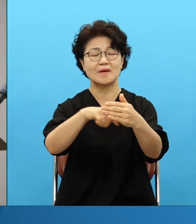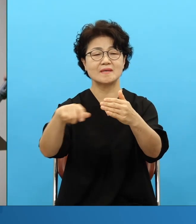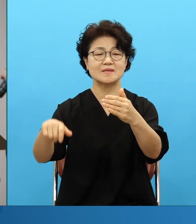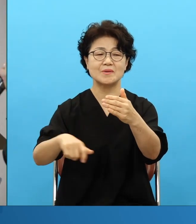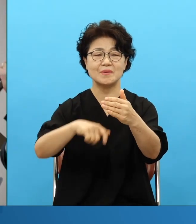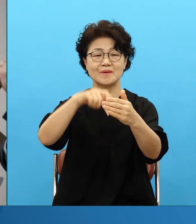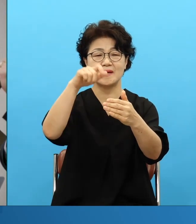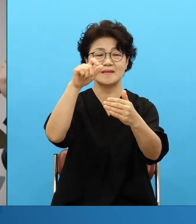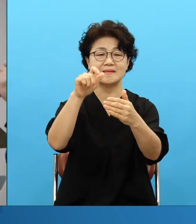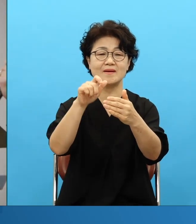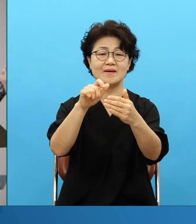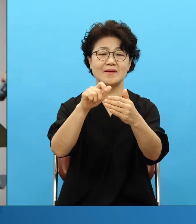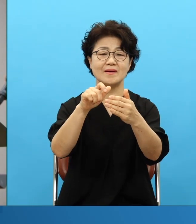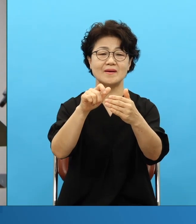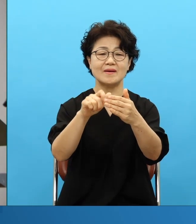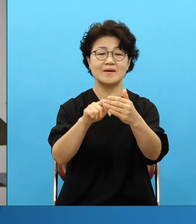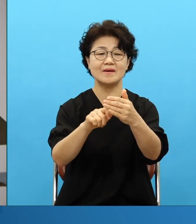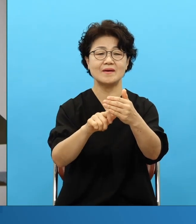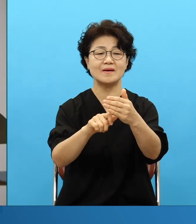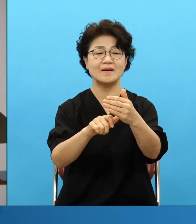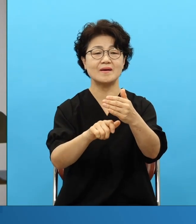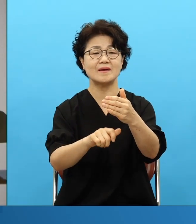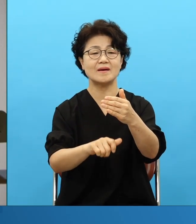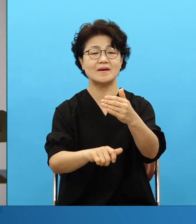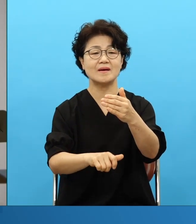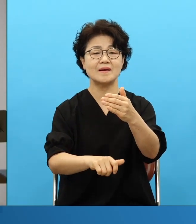문화 속에서